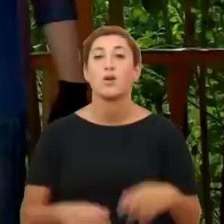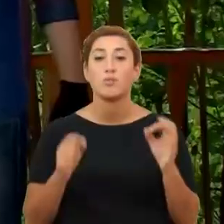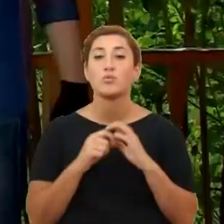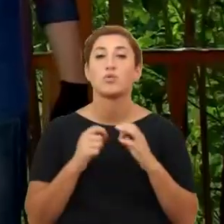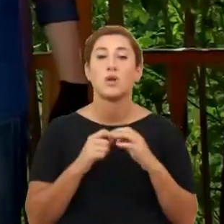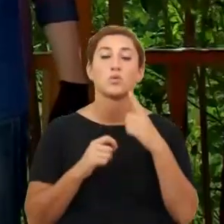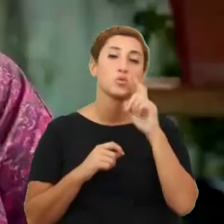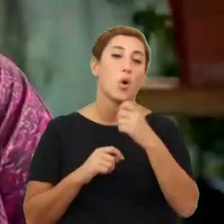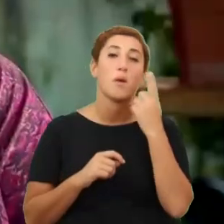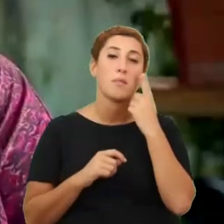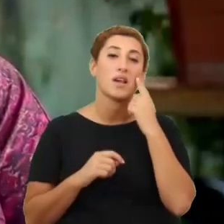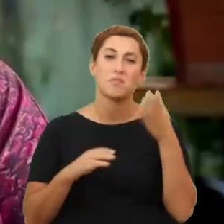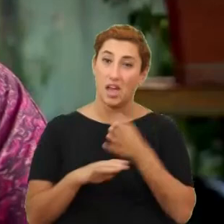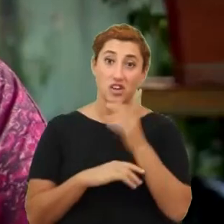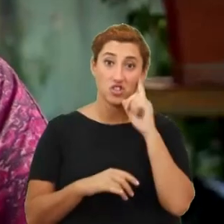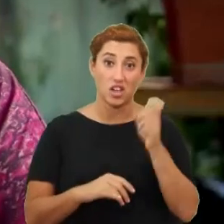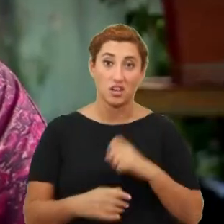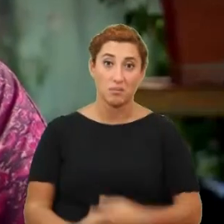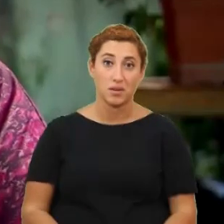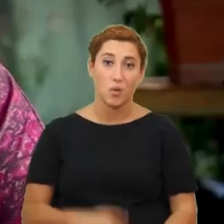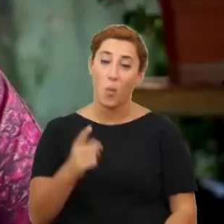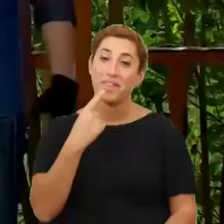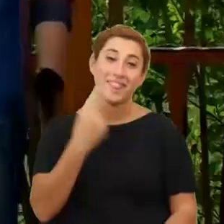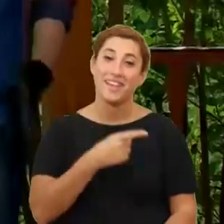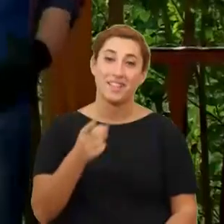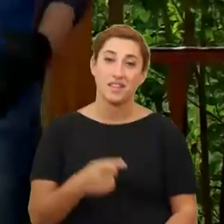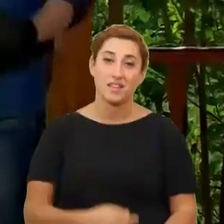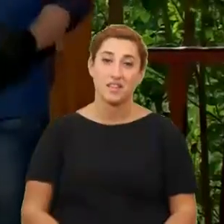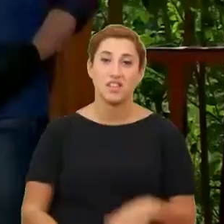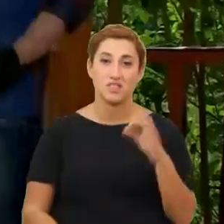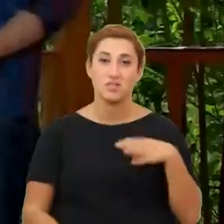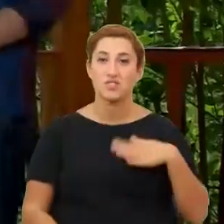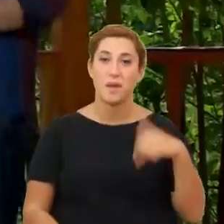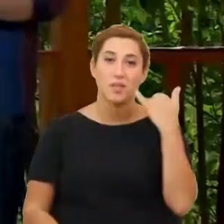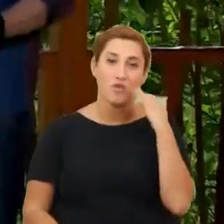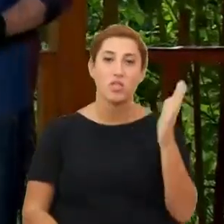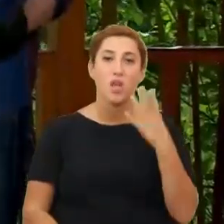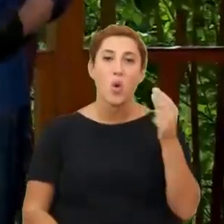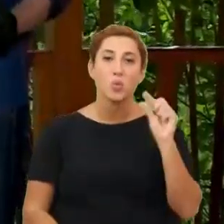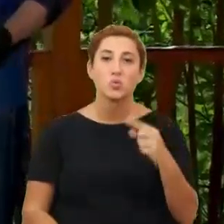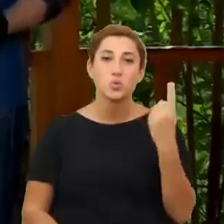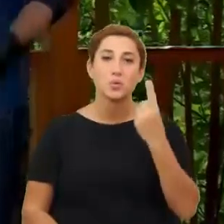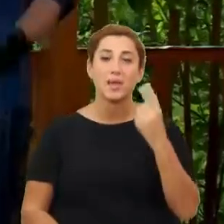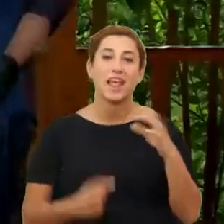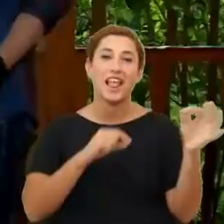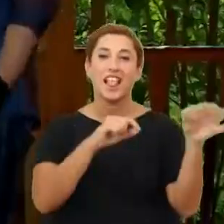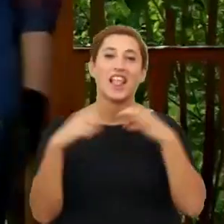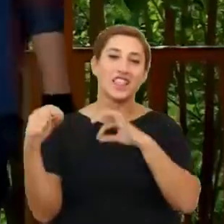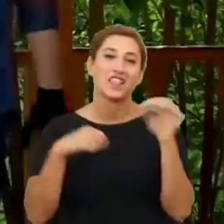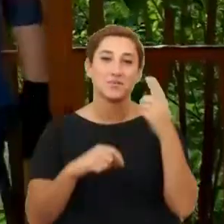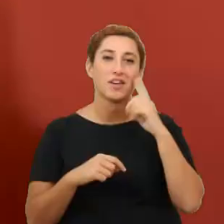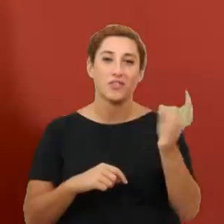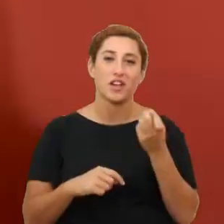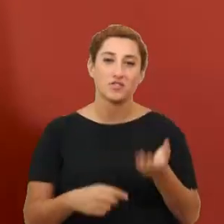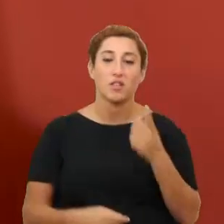Burhan, sor bakayım gerçek mi o dediği şey? Şu anda cep telefonundan daha ucuz bir iletişim aracı keşfedildi